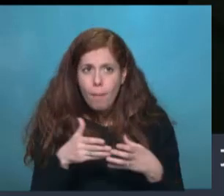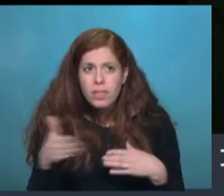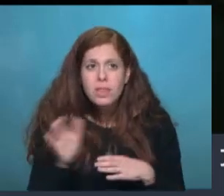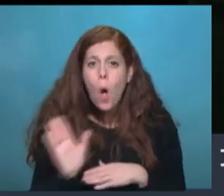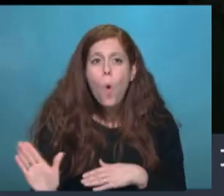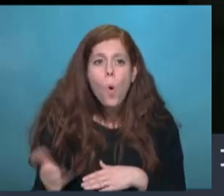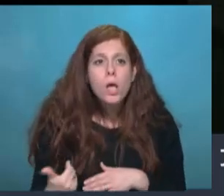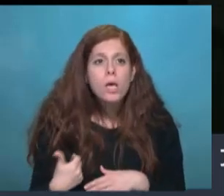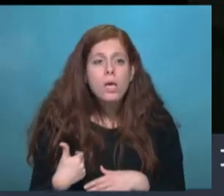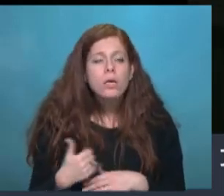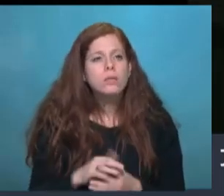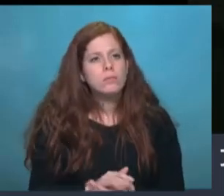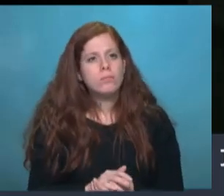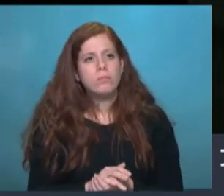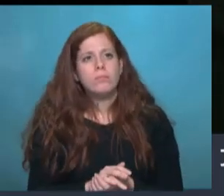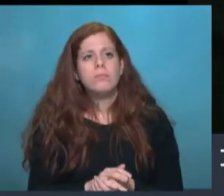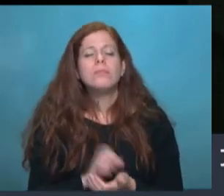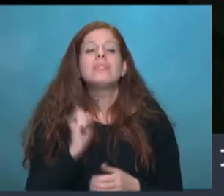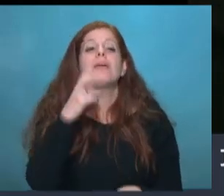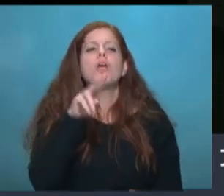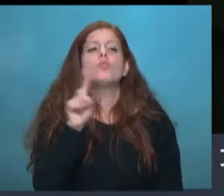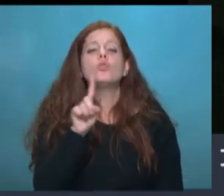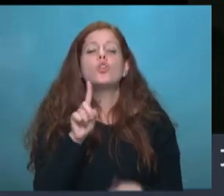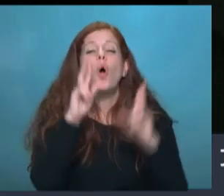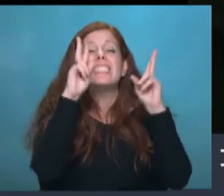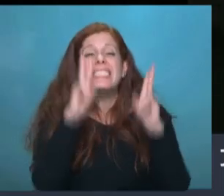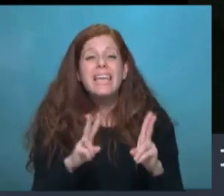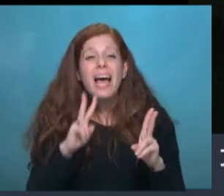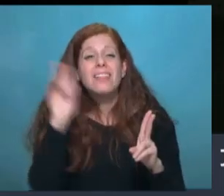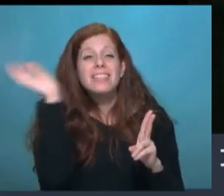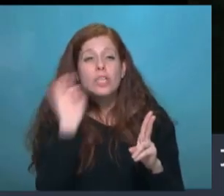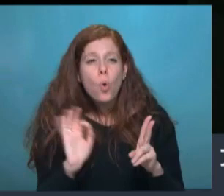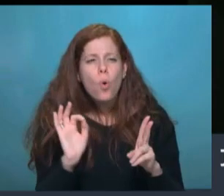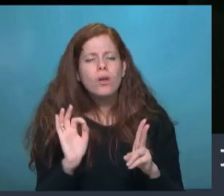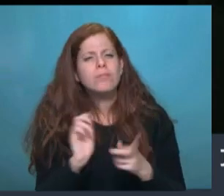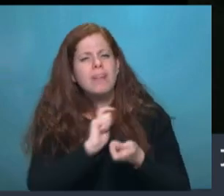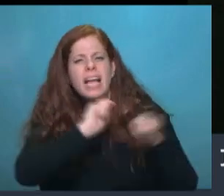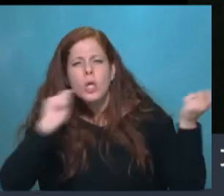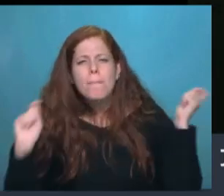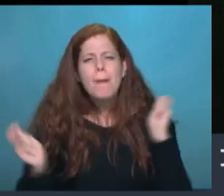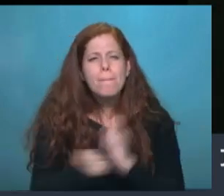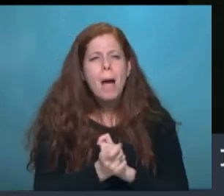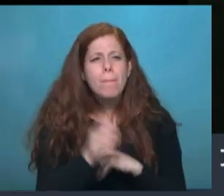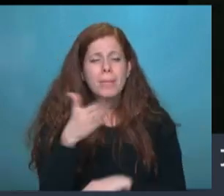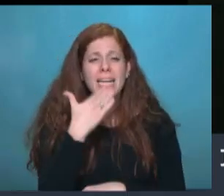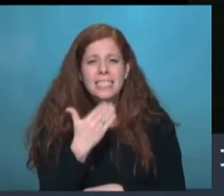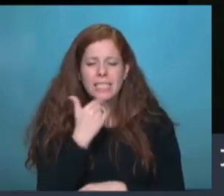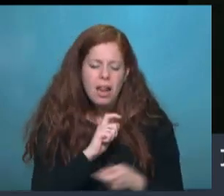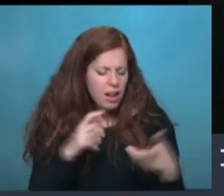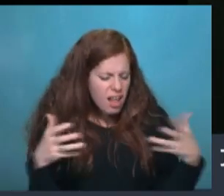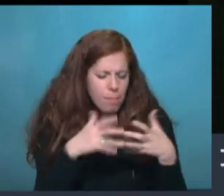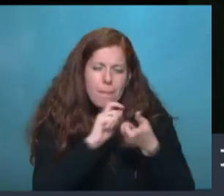יש מי ש... עוצר את הסיכוי לעשות מהפך במדינת ישראל, מהפך